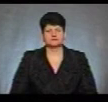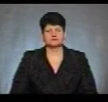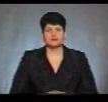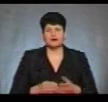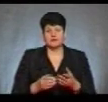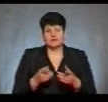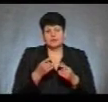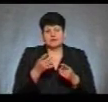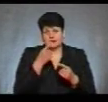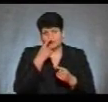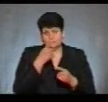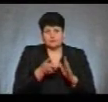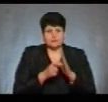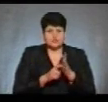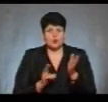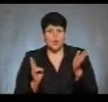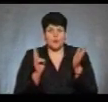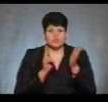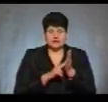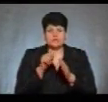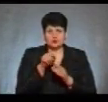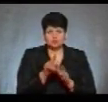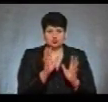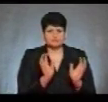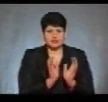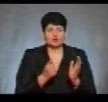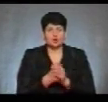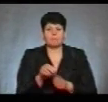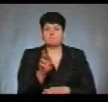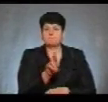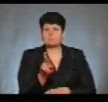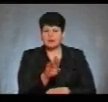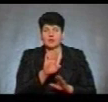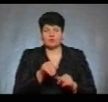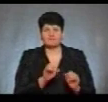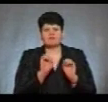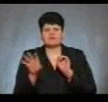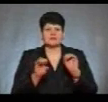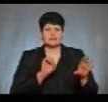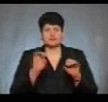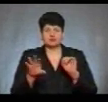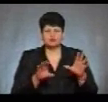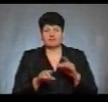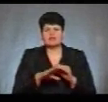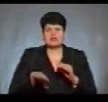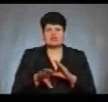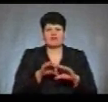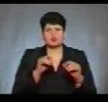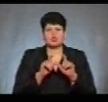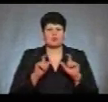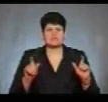Щойно приміщення з виборчими бюлетенями опечатали. Тут вони зберігатимуться до п'ятниці, після цього їх передадуть у дільничні виборчі комісії.